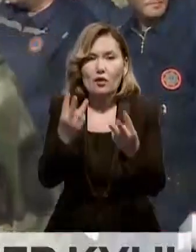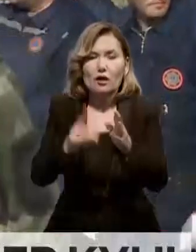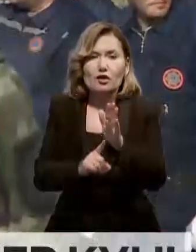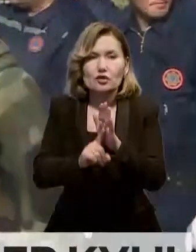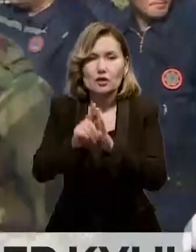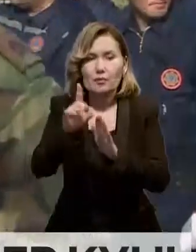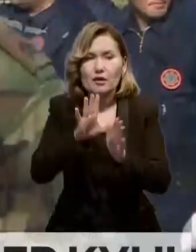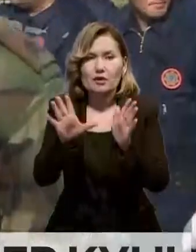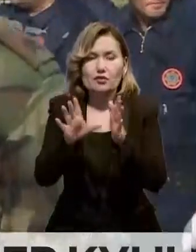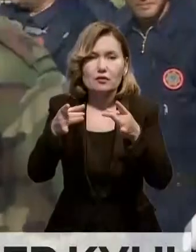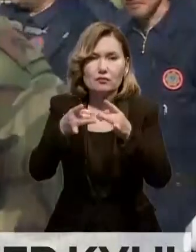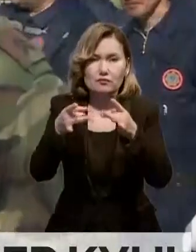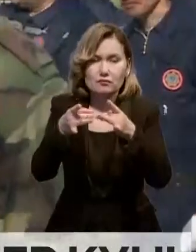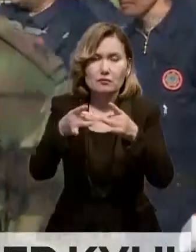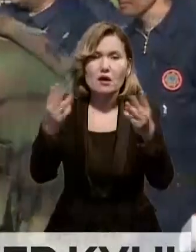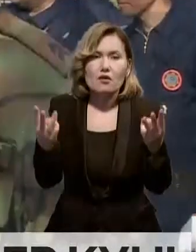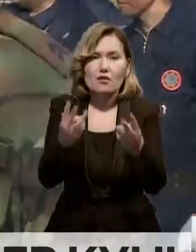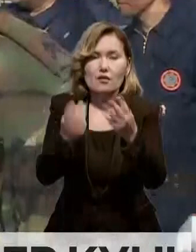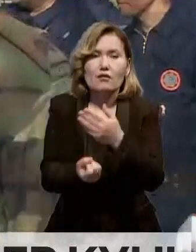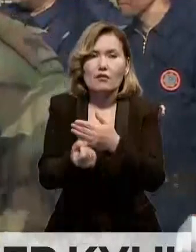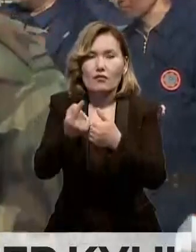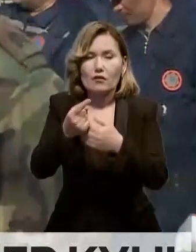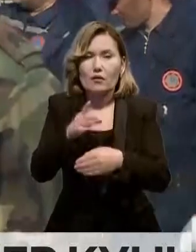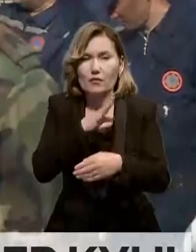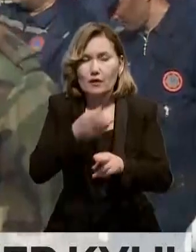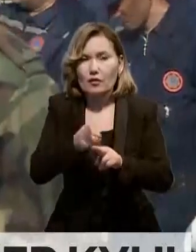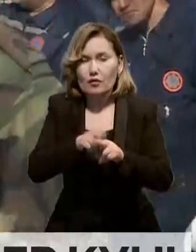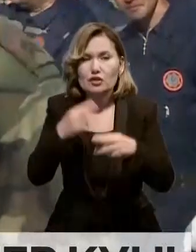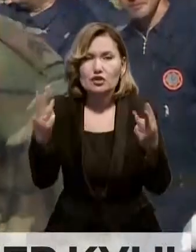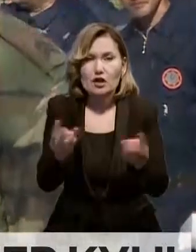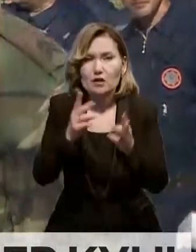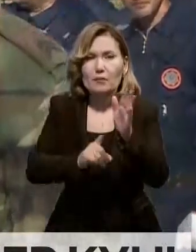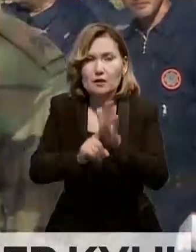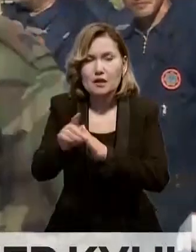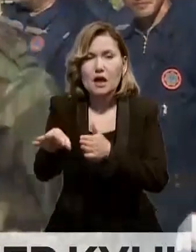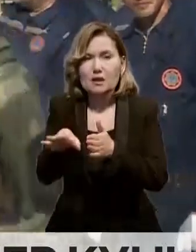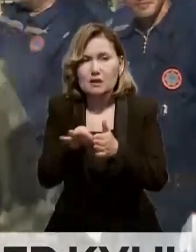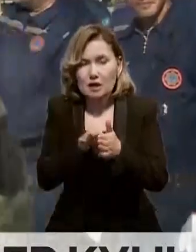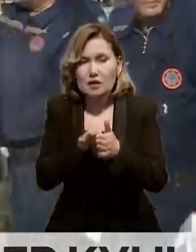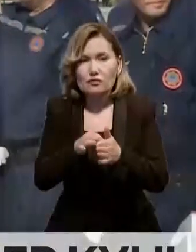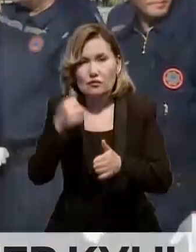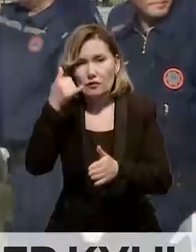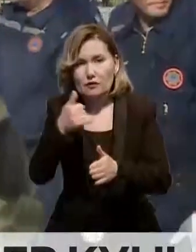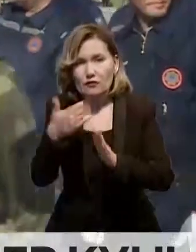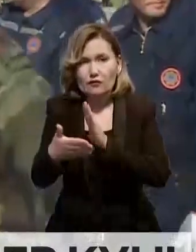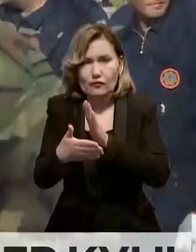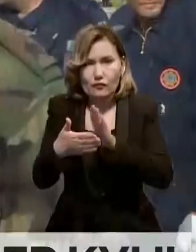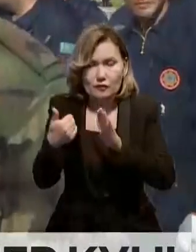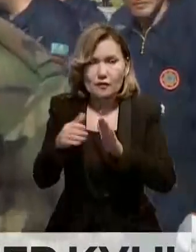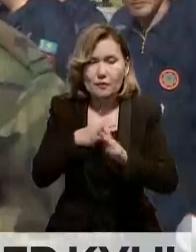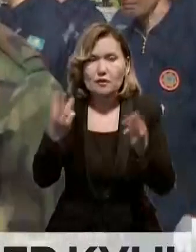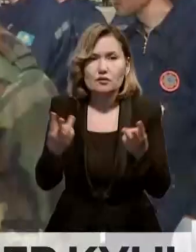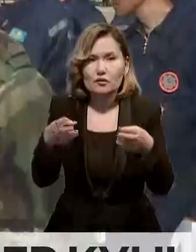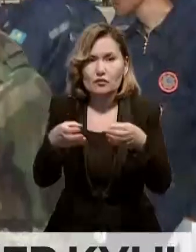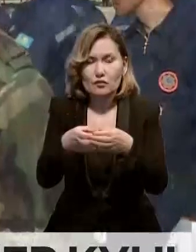щиток, электричество, счетчиктер тұрды. Сол жанып жатқан кезде сіз бізге сразу команда түсті. Аппараттарға